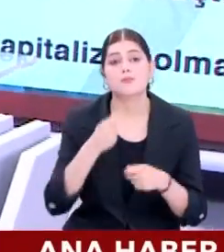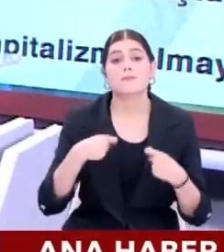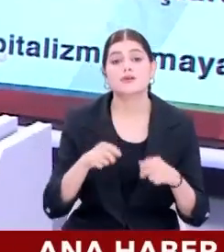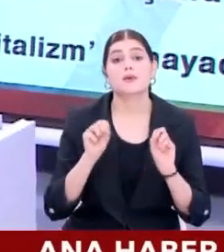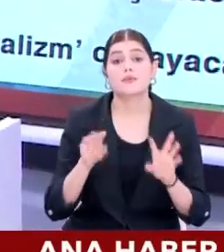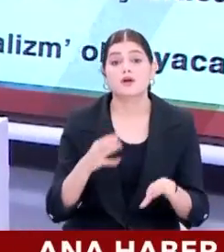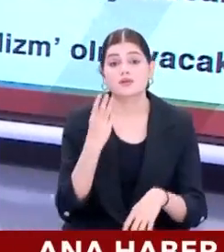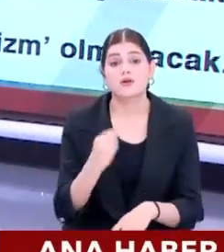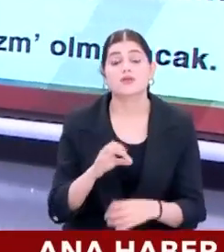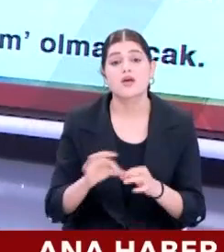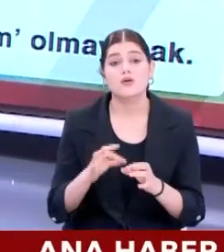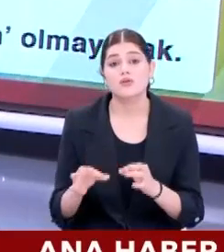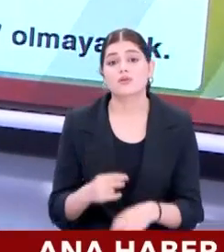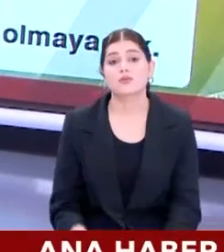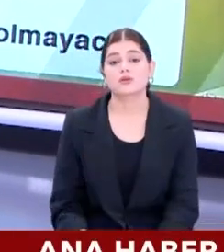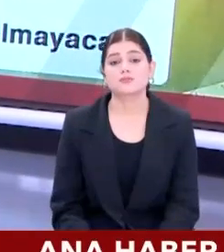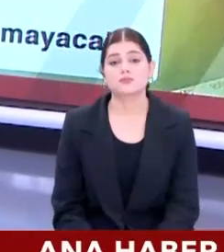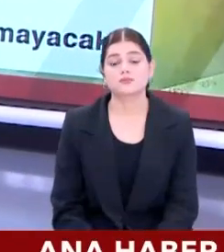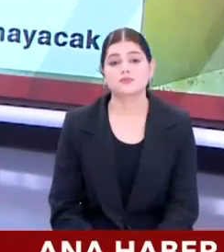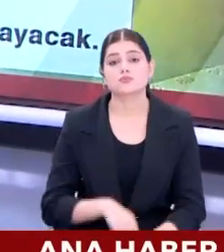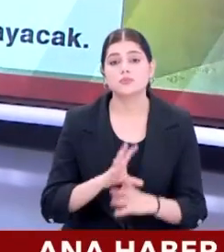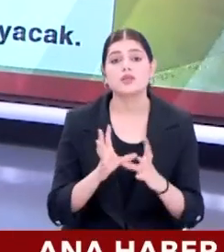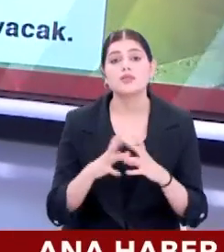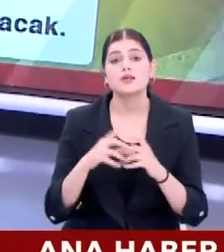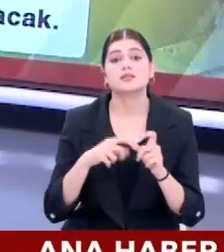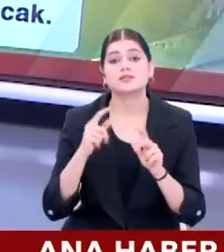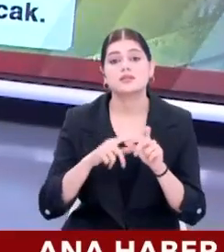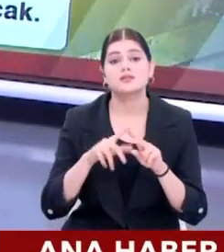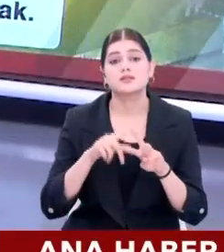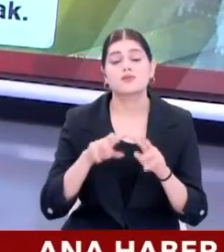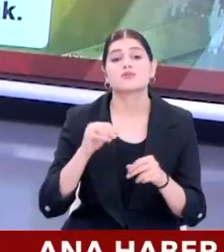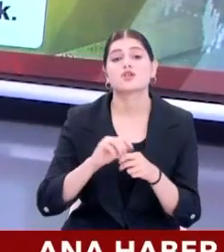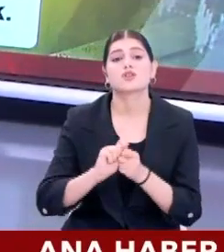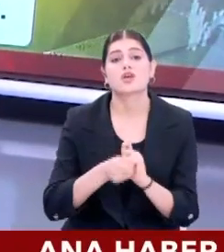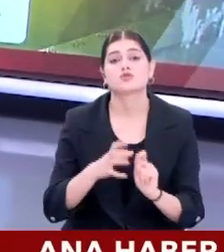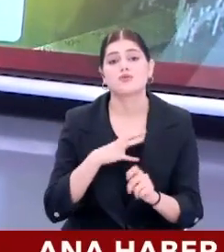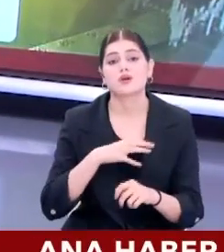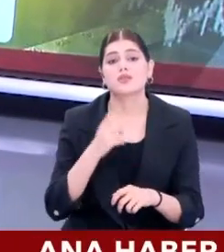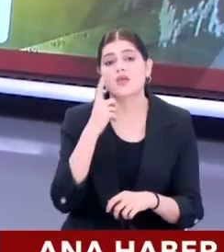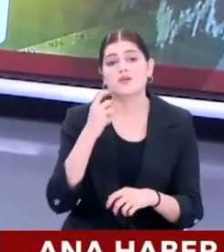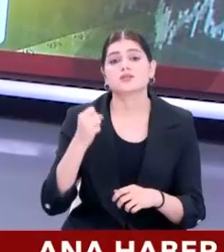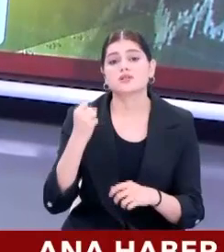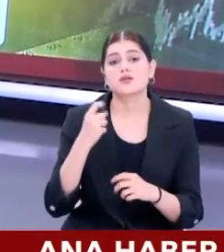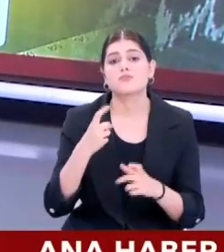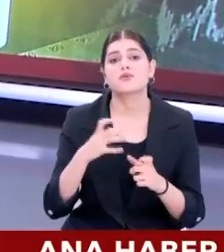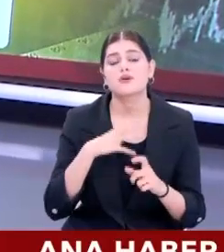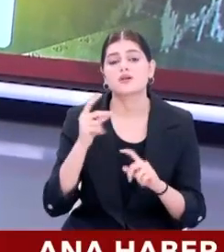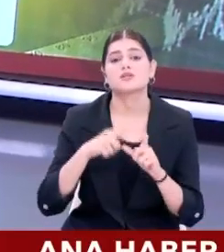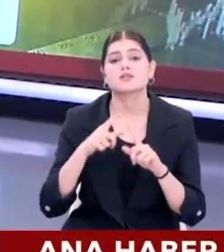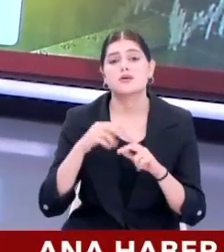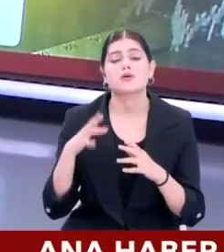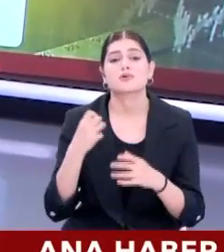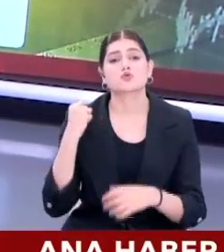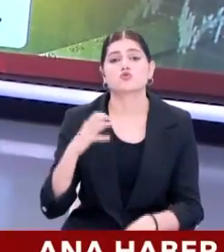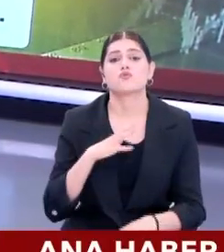bıraktığınız zaman ekonomiyi ee bütün sisteme Efendim o zaman işler değişiyor devletlerin silahlı gücü var istihbarat gücü var başka pek çok